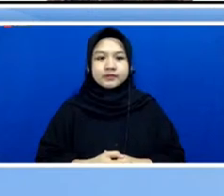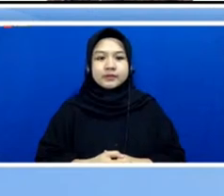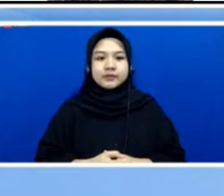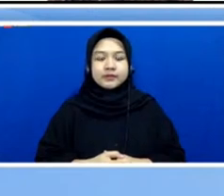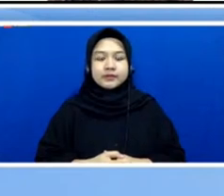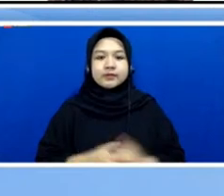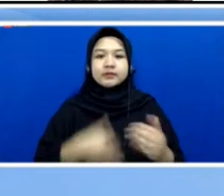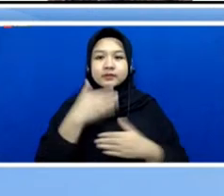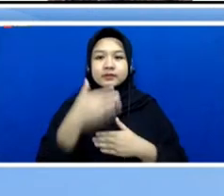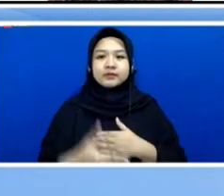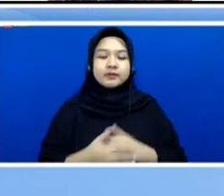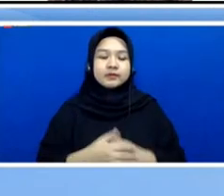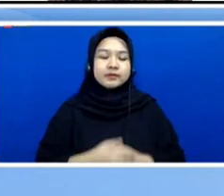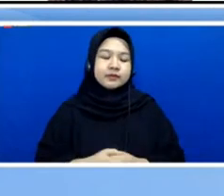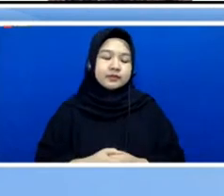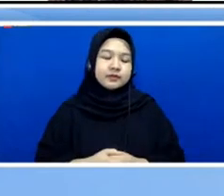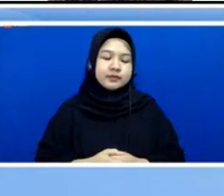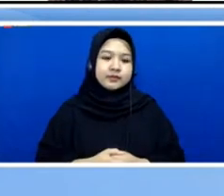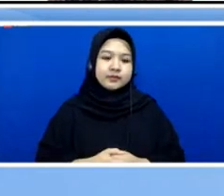Next.